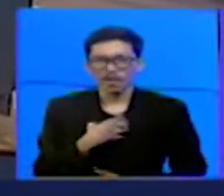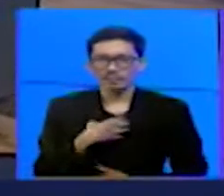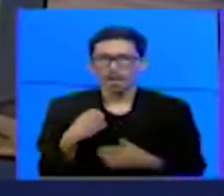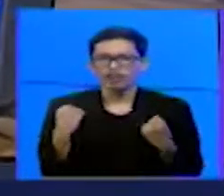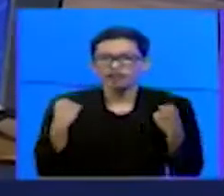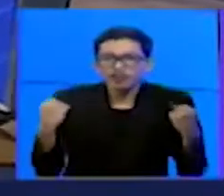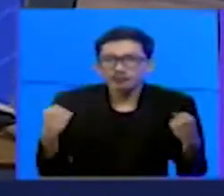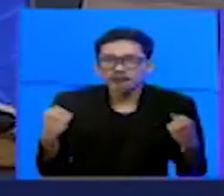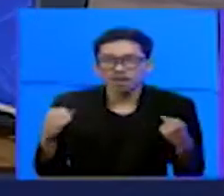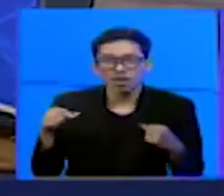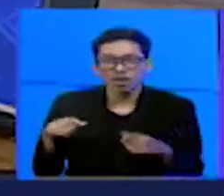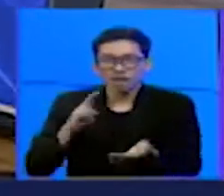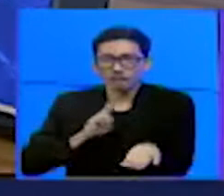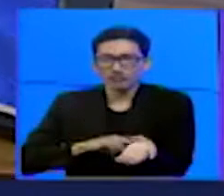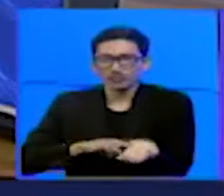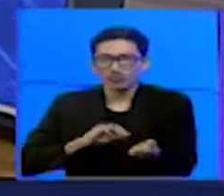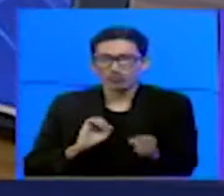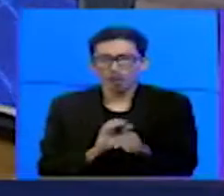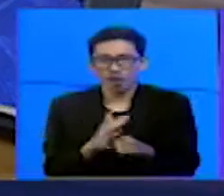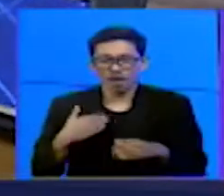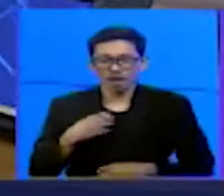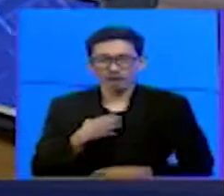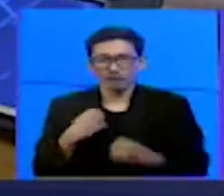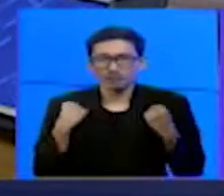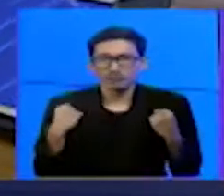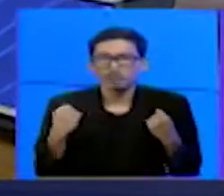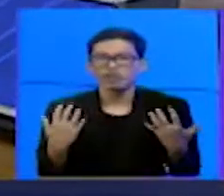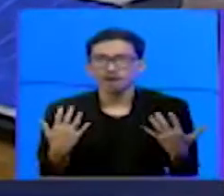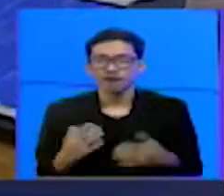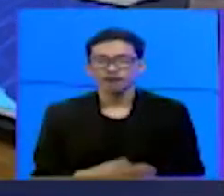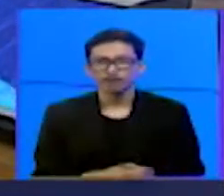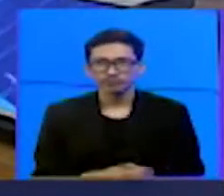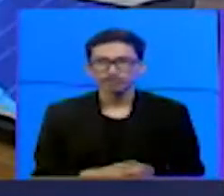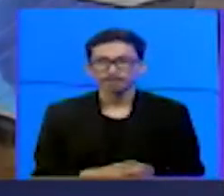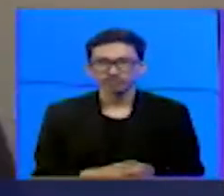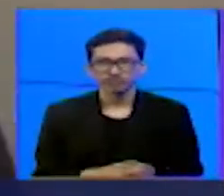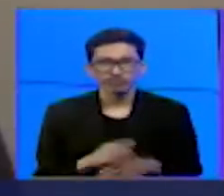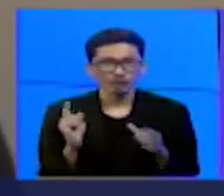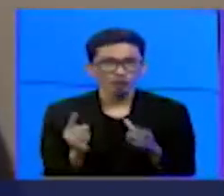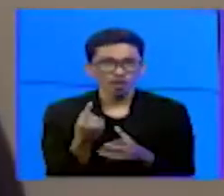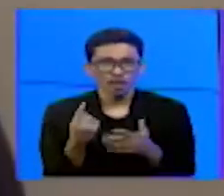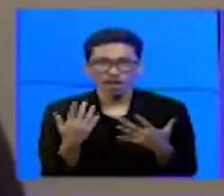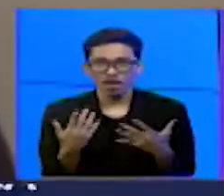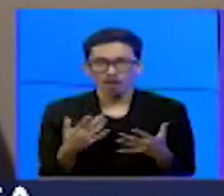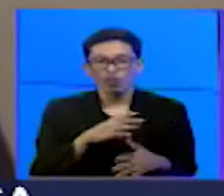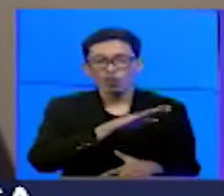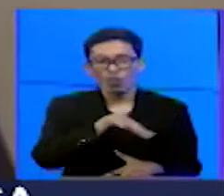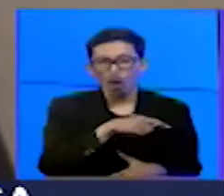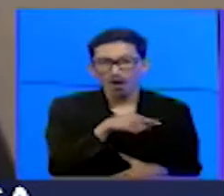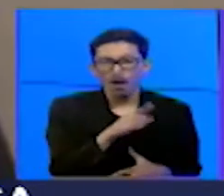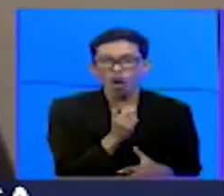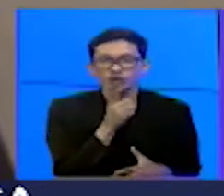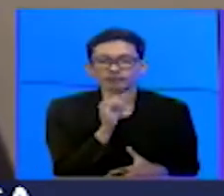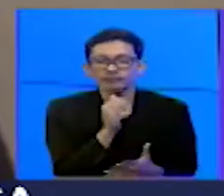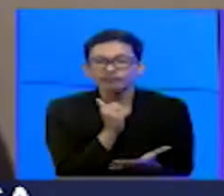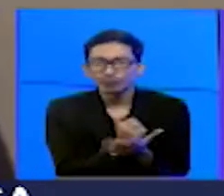pasien COVID-19 untuk klaster keluarga? Oke, yang paling utama adalah keluarga tersebut menerima dulu, gitu ya. Jadi jujur